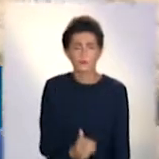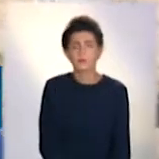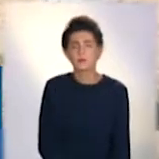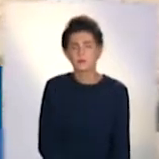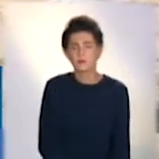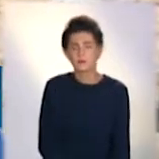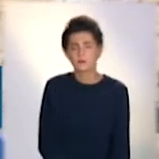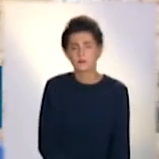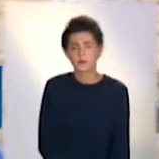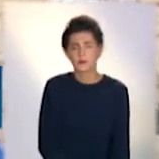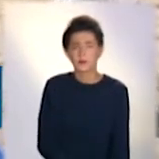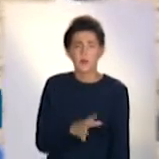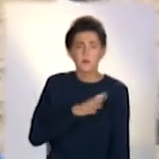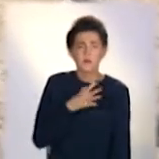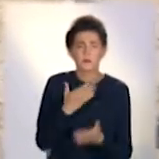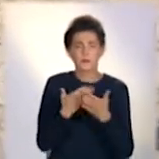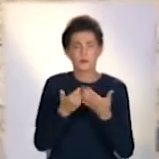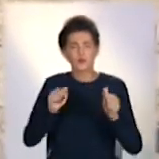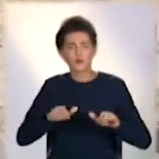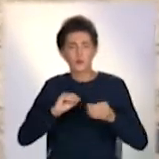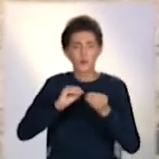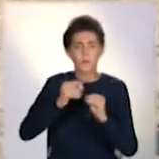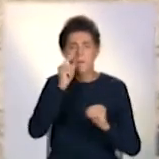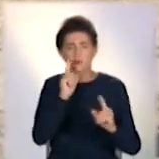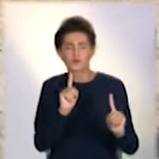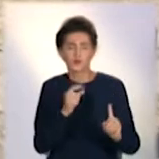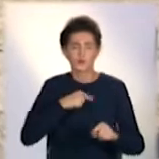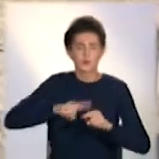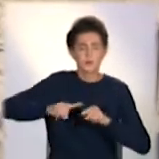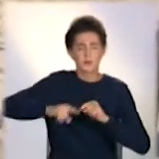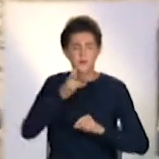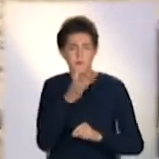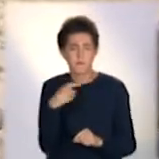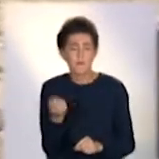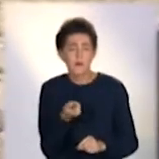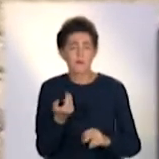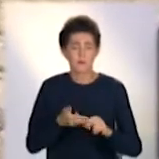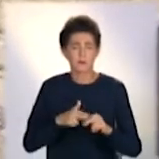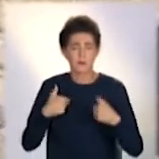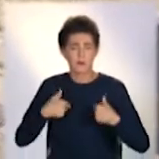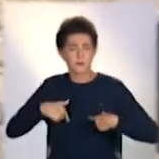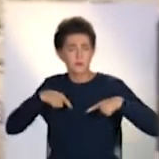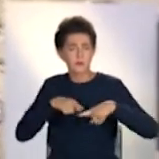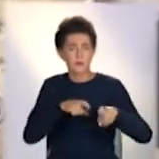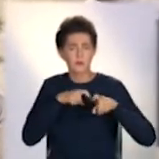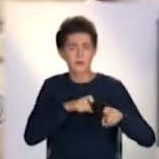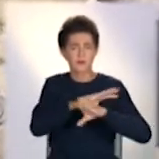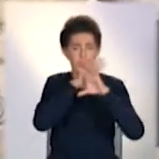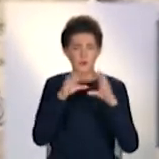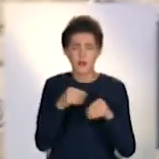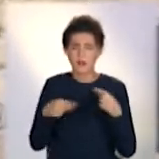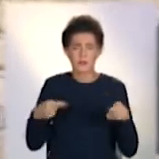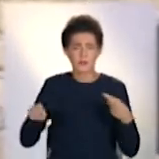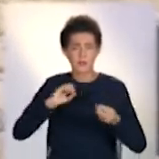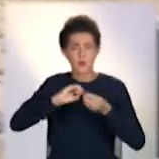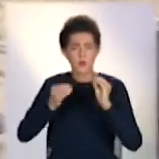Даже другого времени решить такую проблему очень быстро, потому что, к сожалению, много сталкиваешься с такими